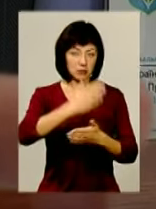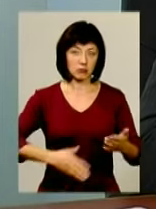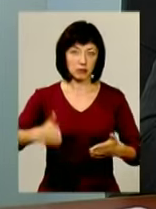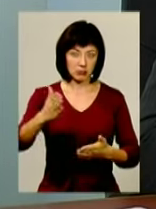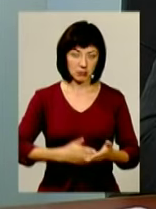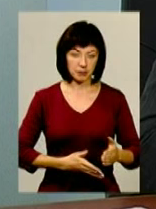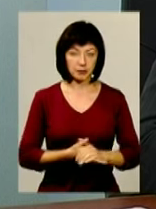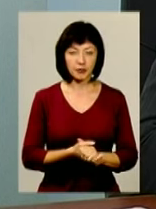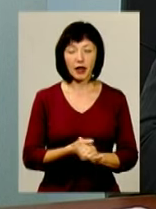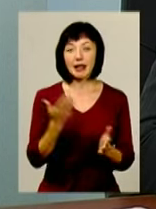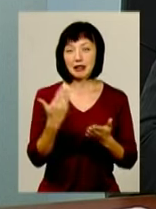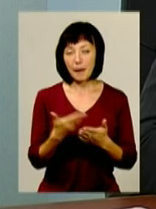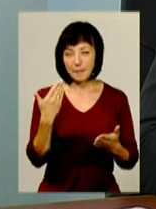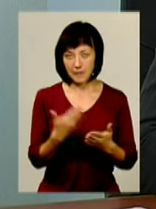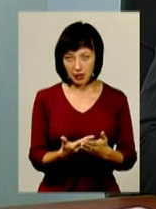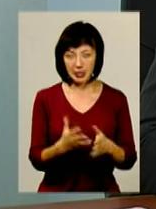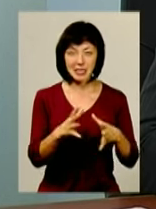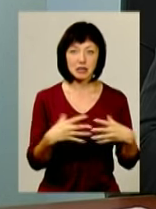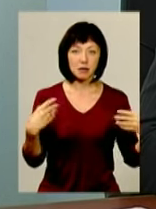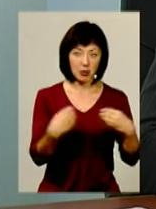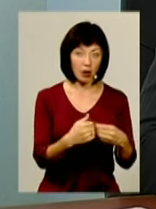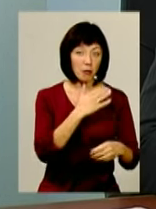проживає багатодітна родина.